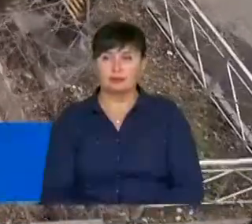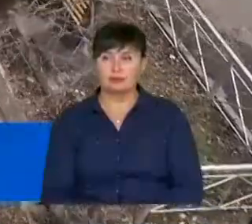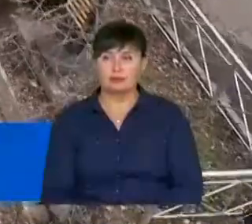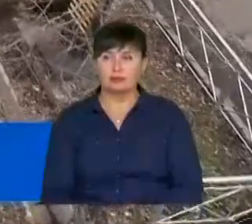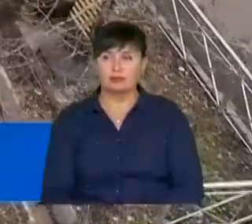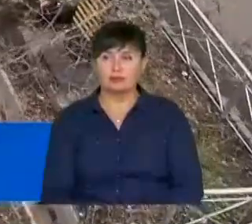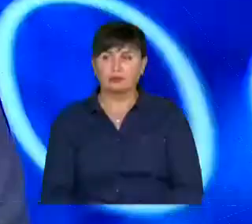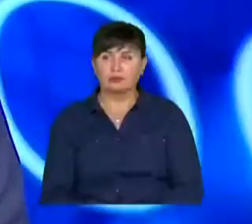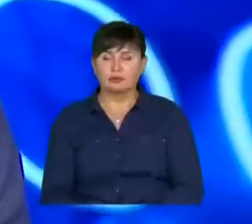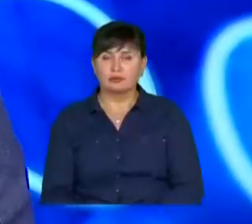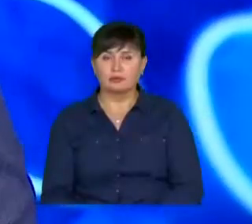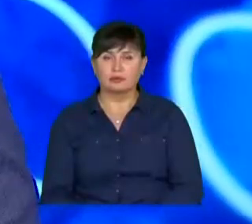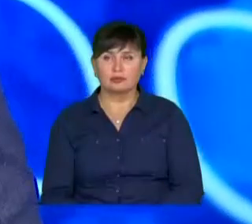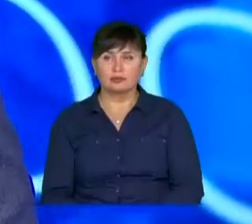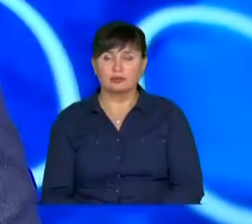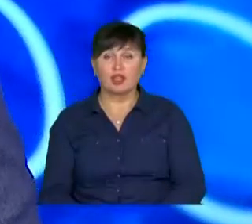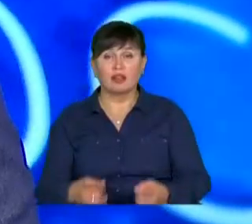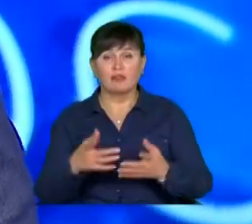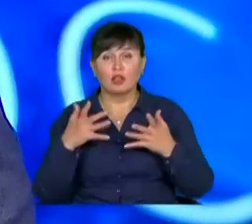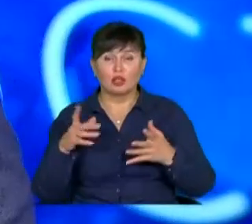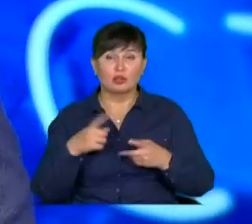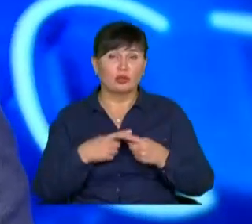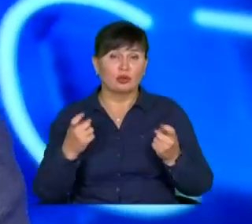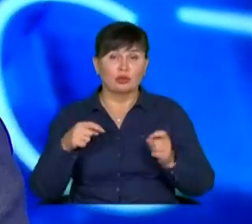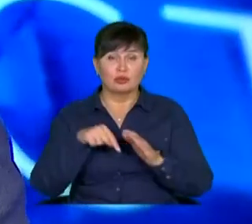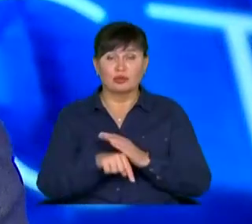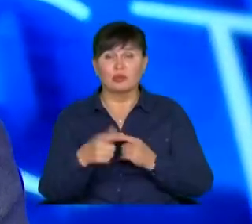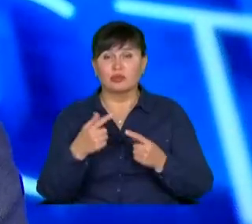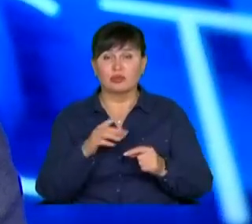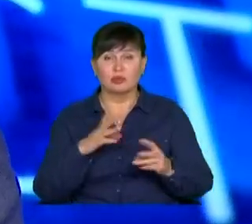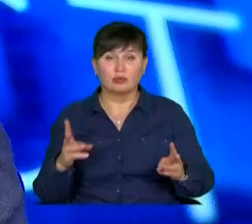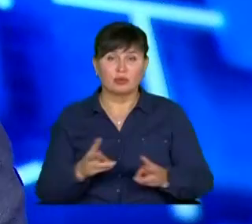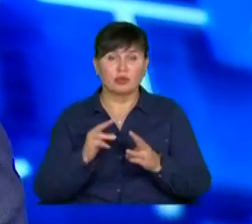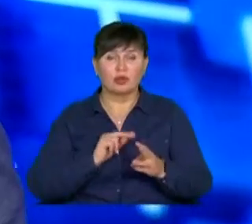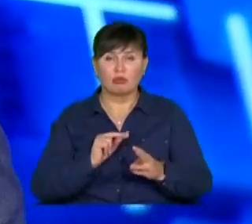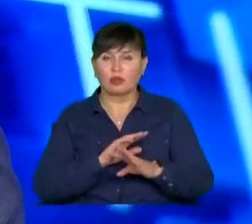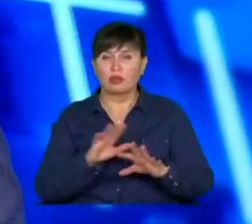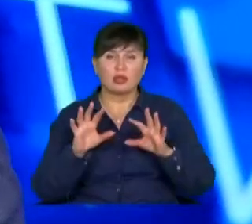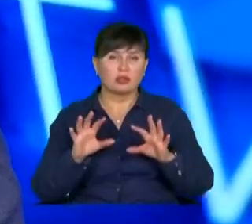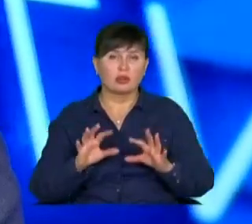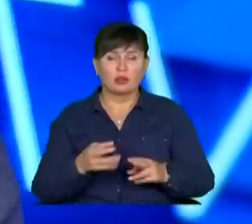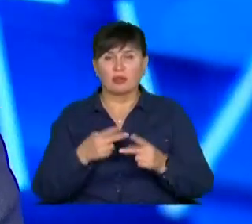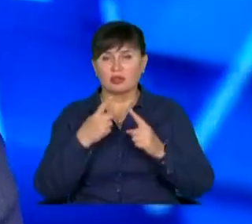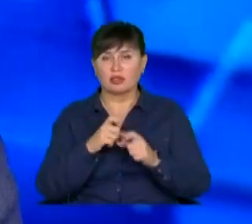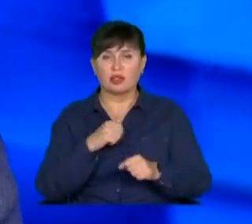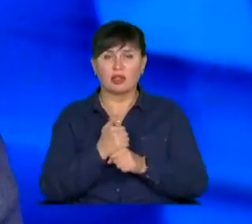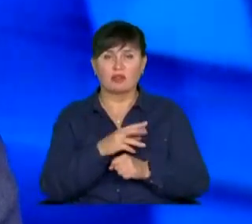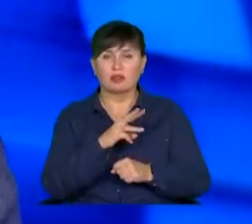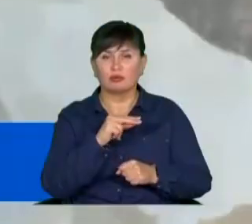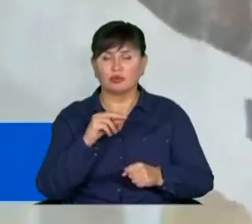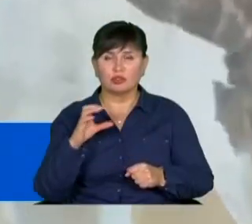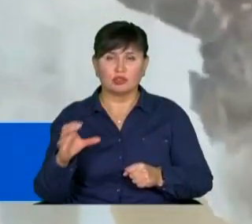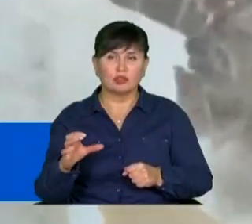телеканал «Алматы». Выяснилось, что хостел, где произошел пожар, работал незаконно. Об этом заявил глава МЧС Сырым